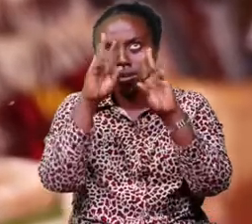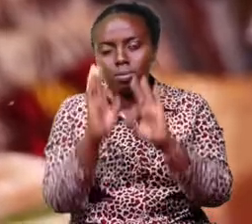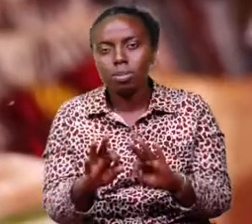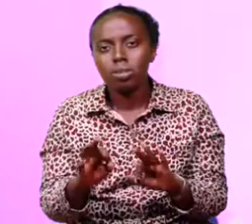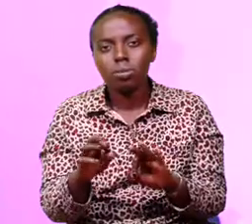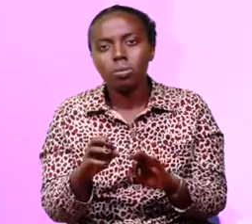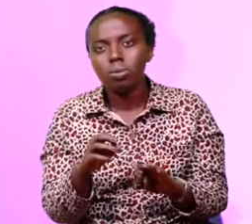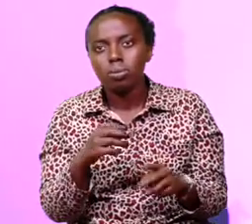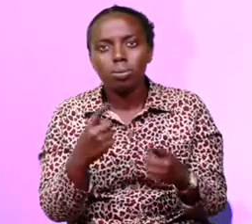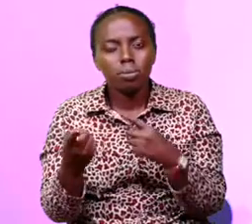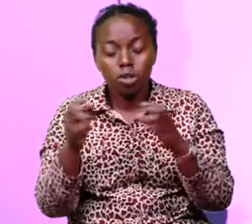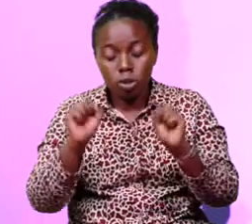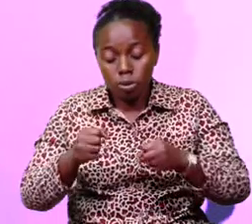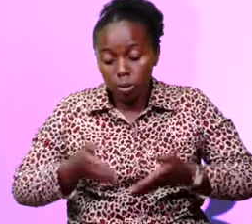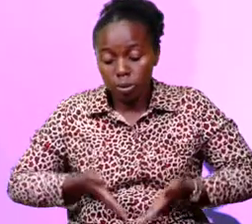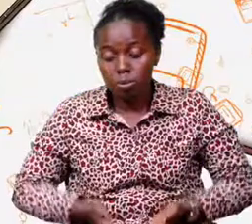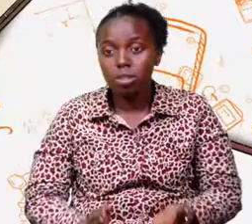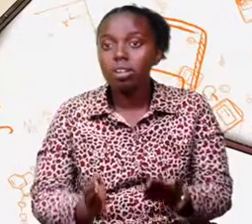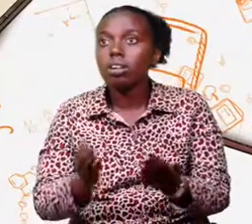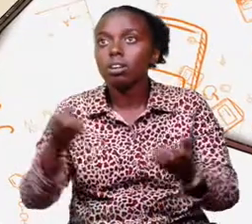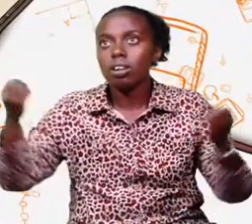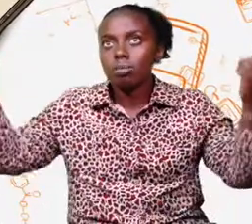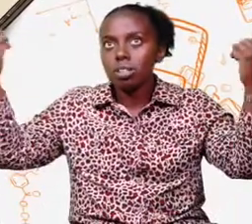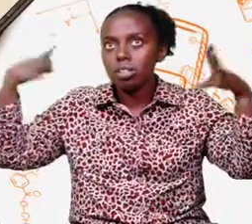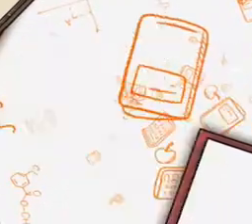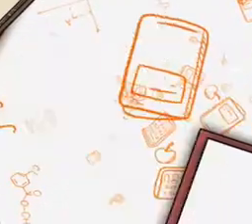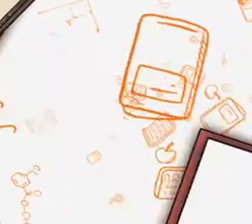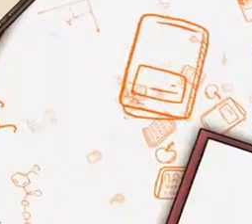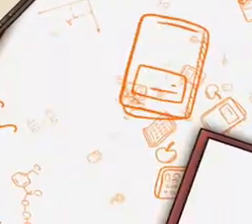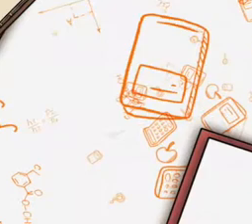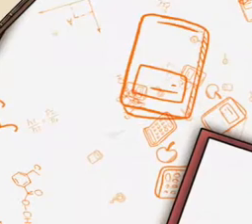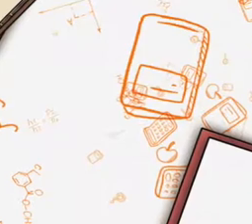bimwe bishobora kubyara amashanyarazi kandi dufite iwacu mu